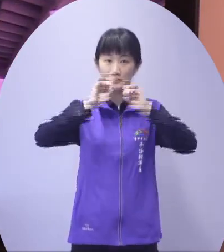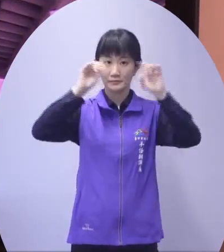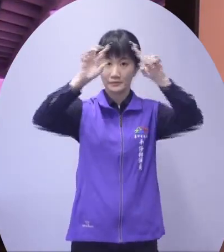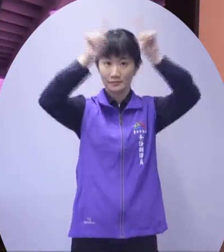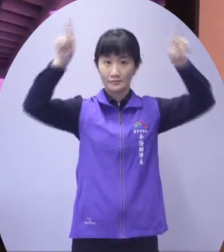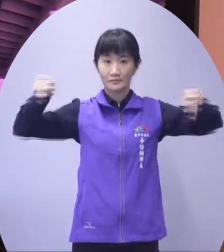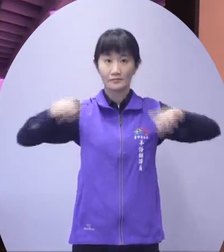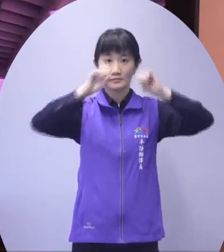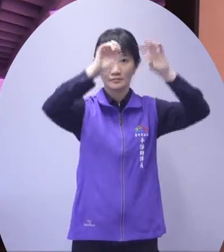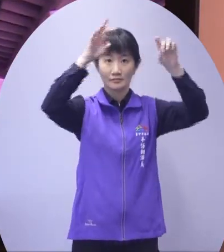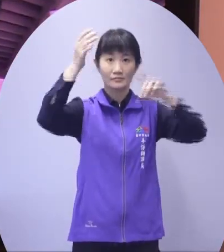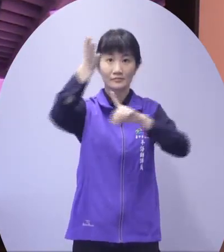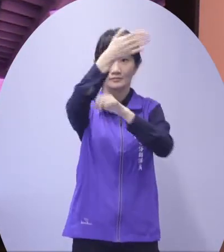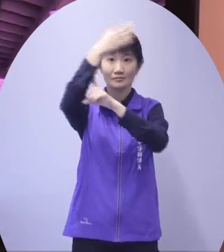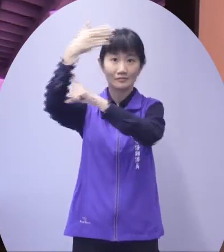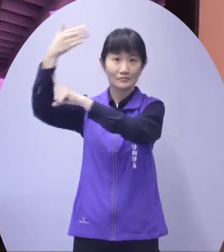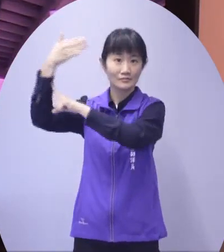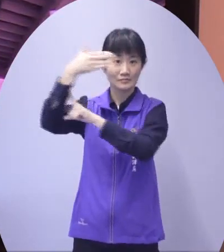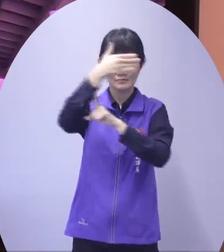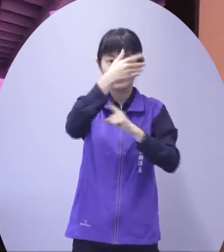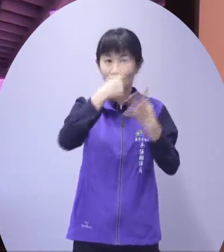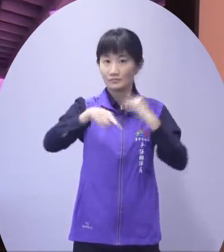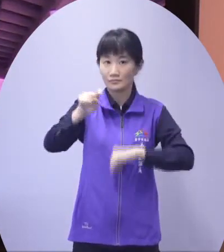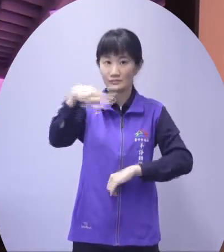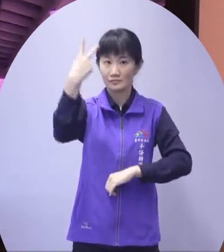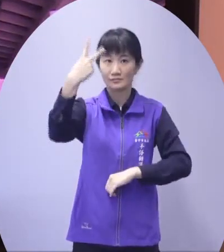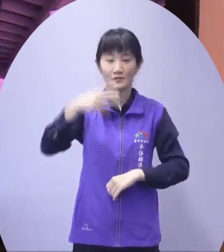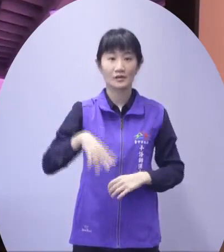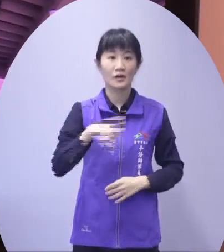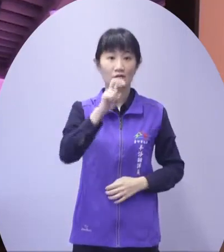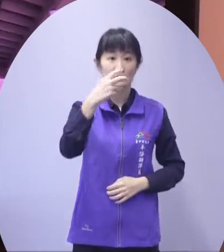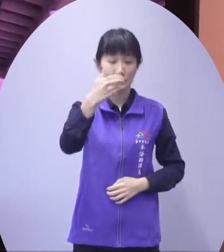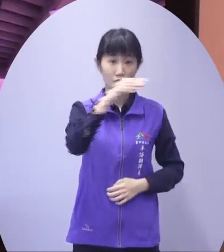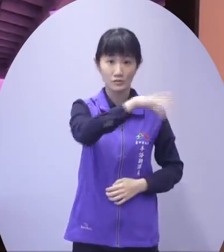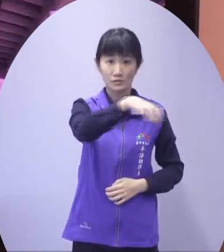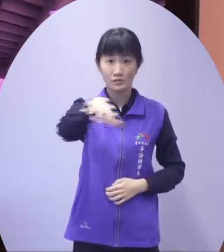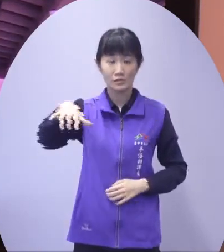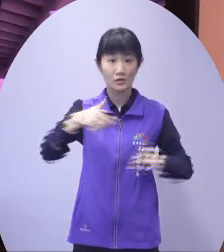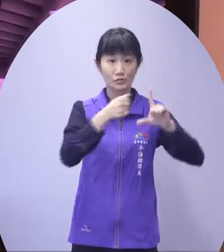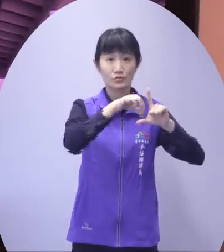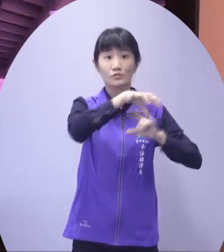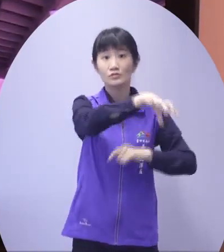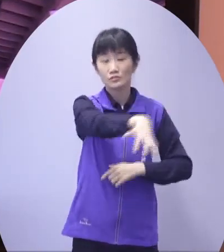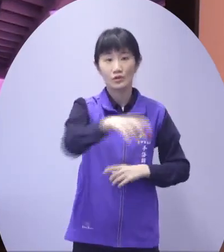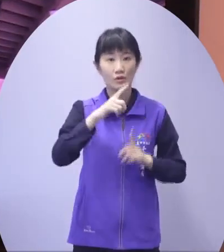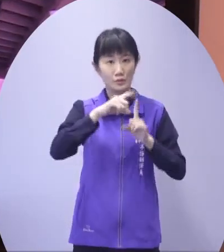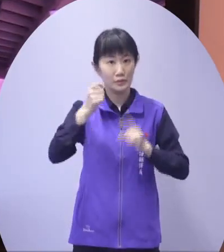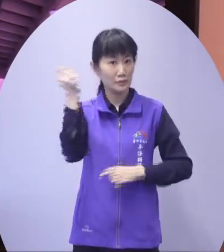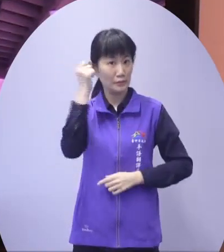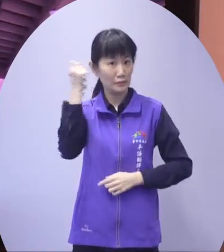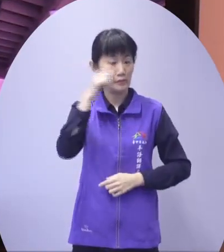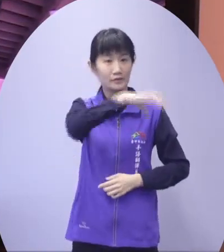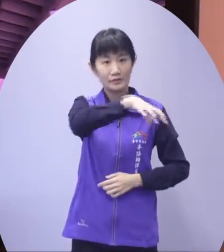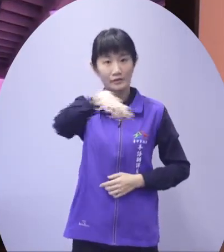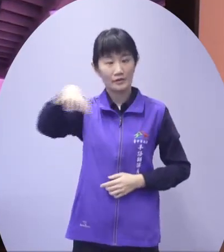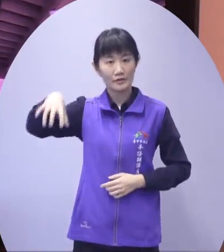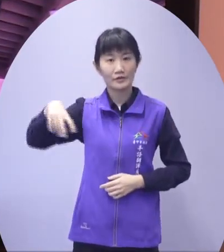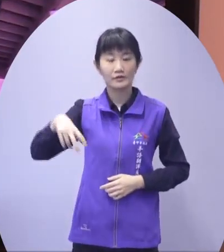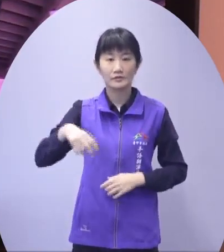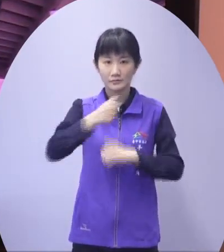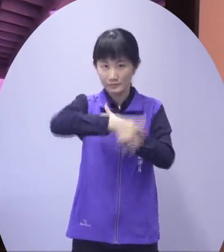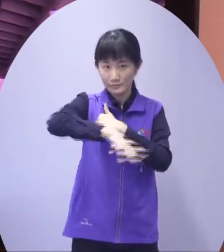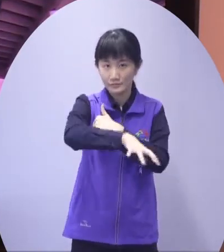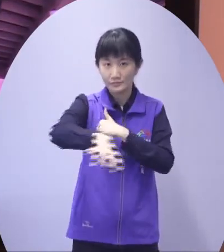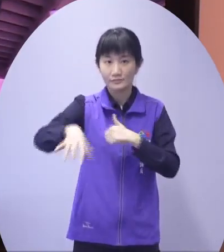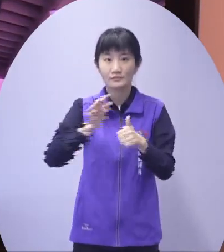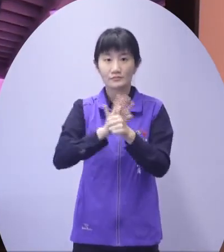挂200面。我们也非常感谢29区的区公所，还有我本市的旅宿业者来协助观旅局啊，还有我们各局处的